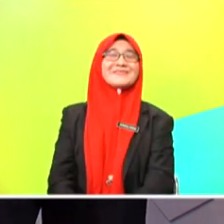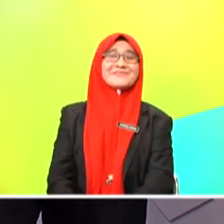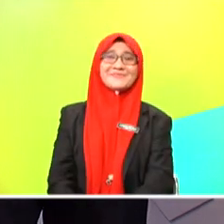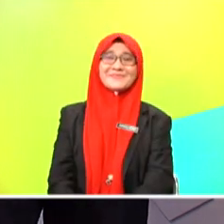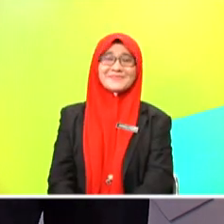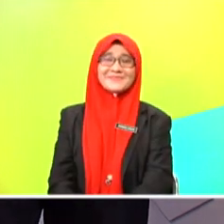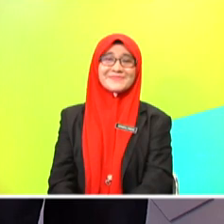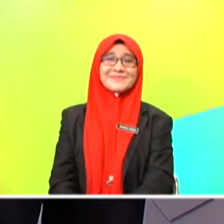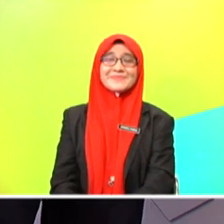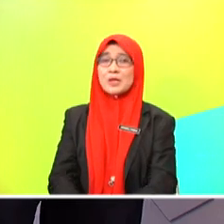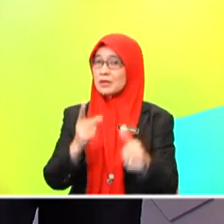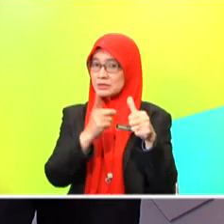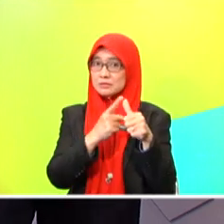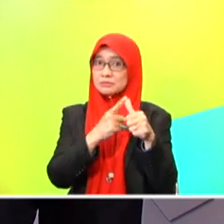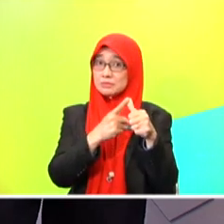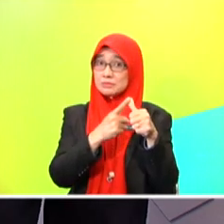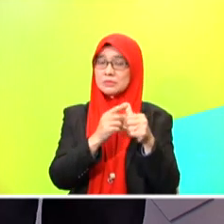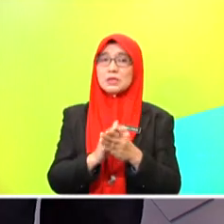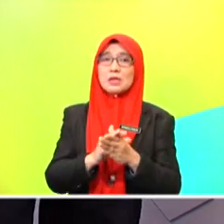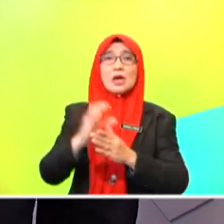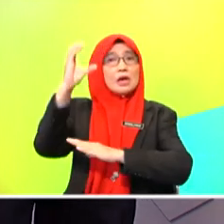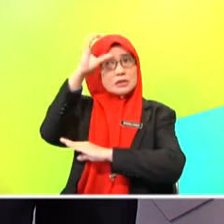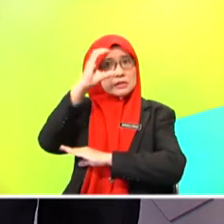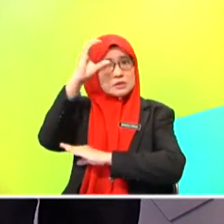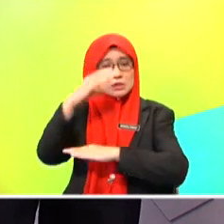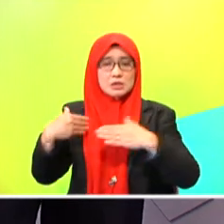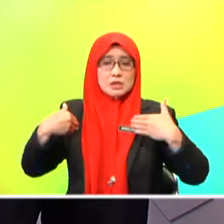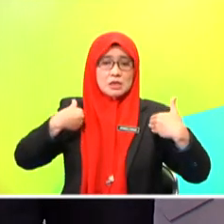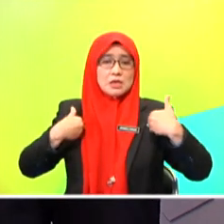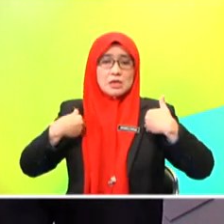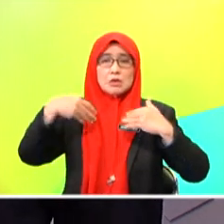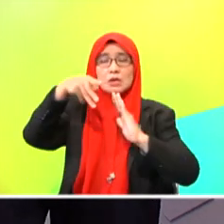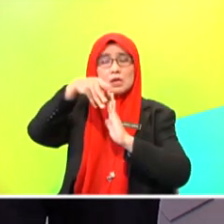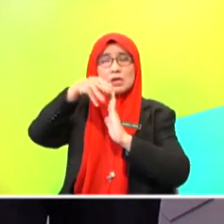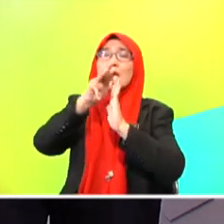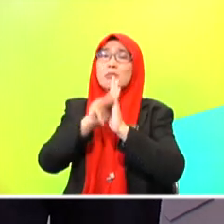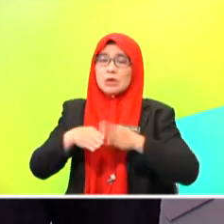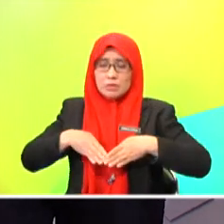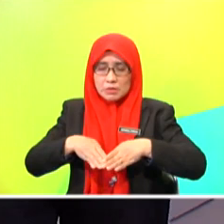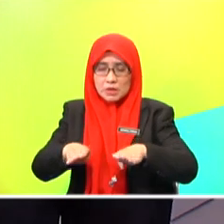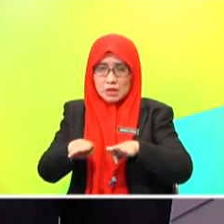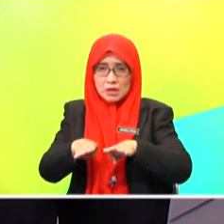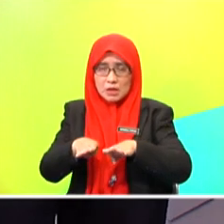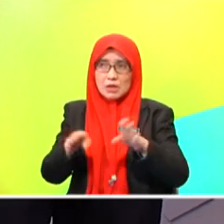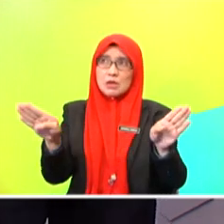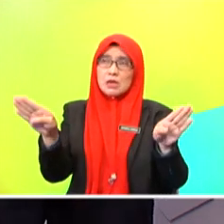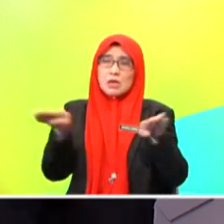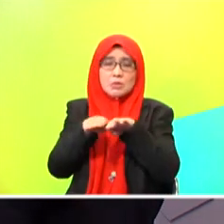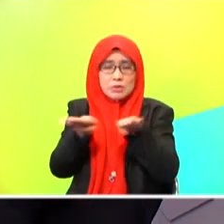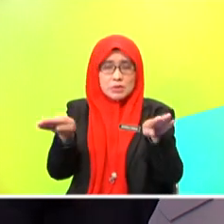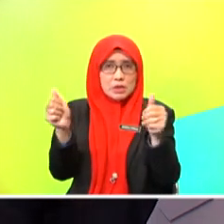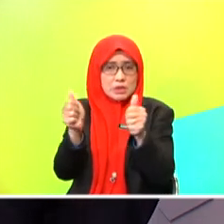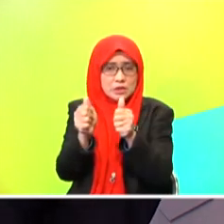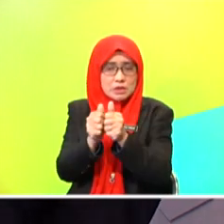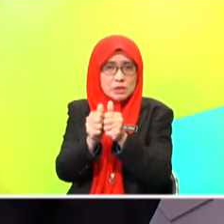Jadi, yang pertama ialah ciri-ciri haiwan membiak dengan cara melahirkan anak. Jika di darat, haiwan